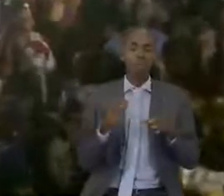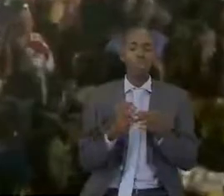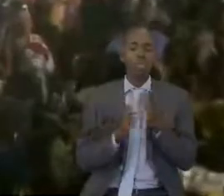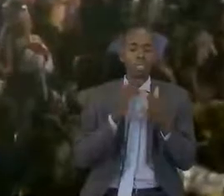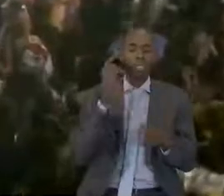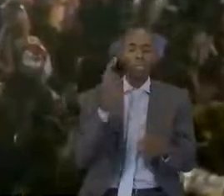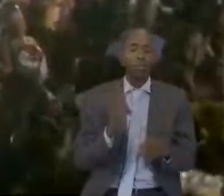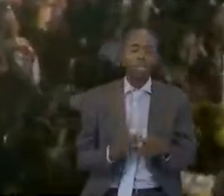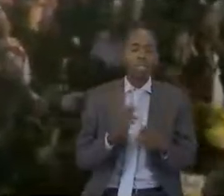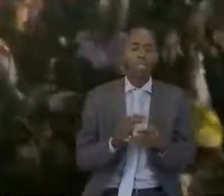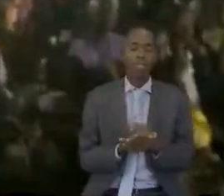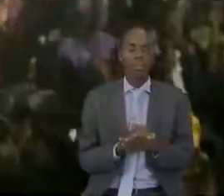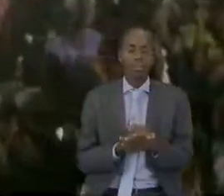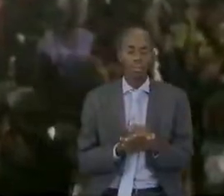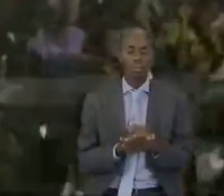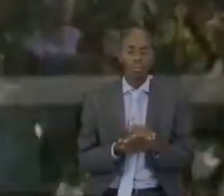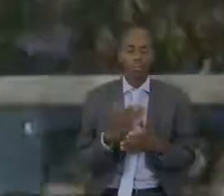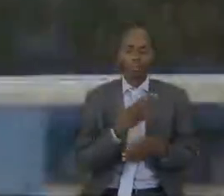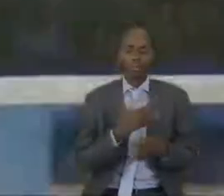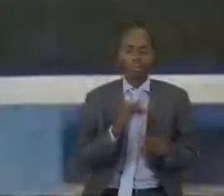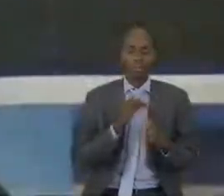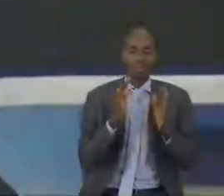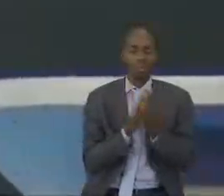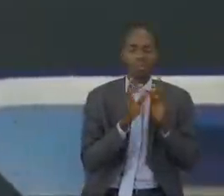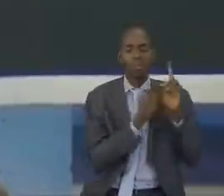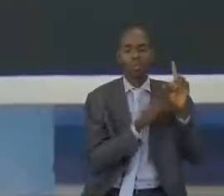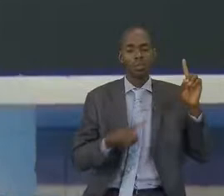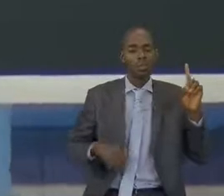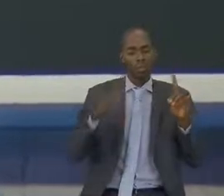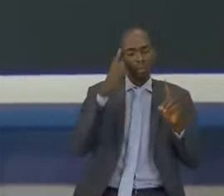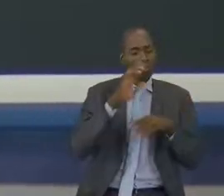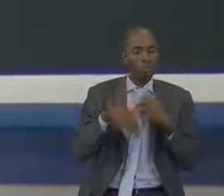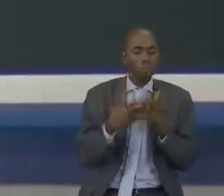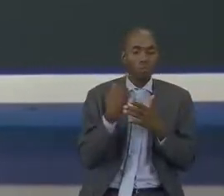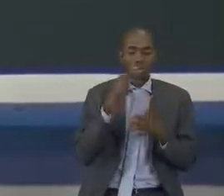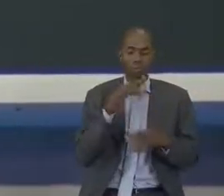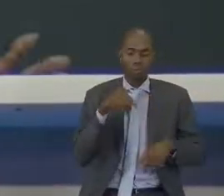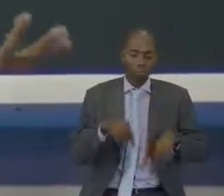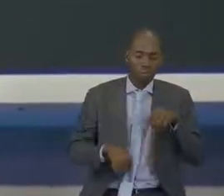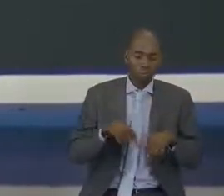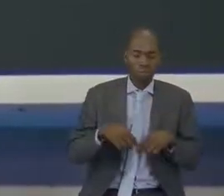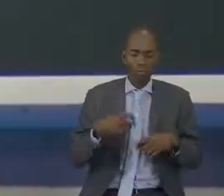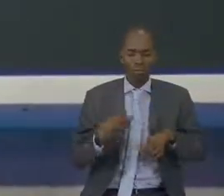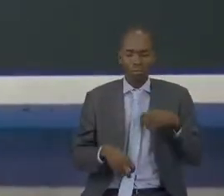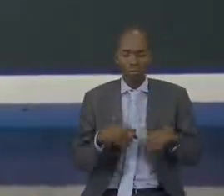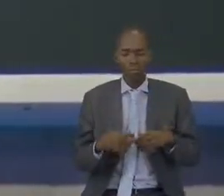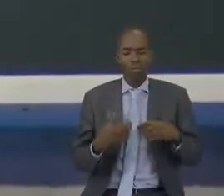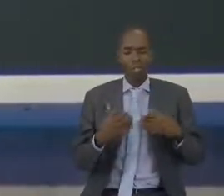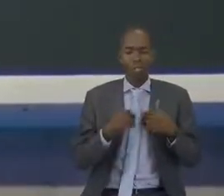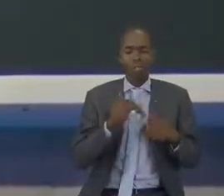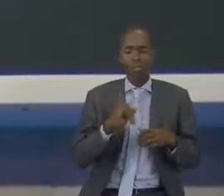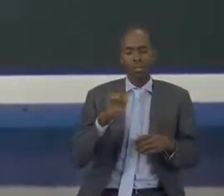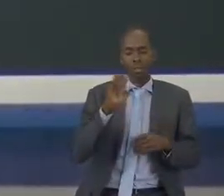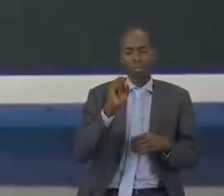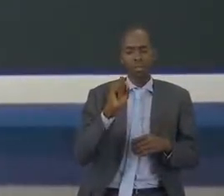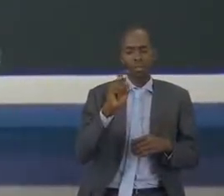de Jésus. Je prie Seigneur, pour ceux qui sont paralysés, paralytiques, ayant AVC ou les os